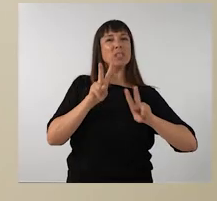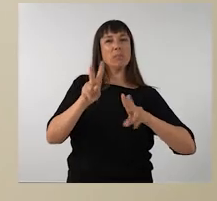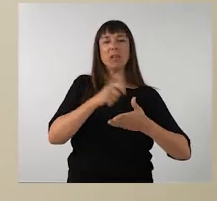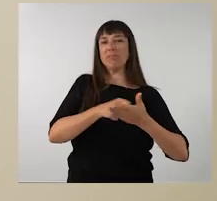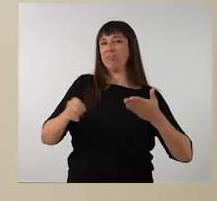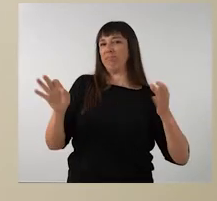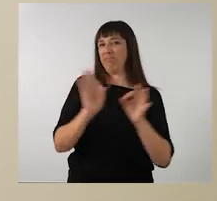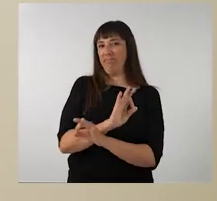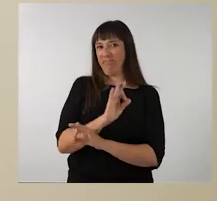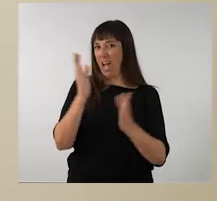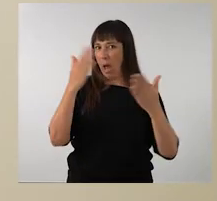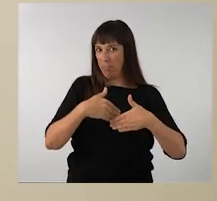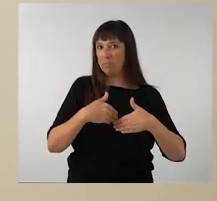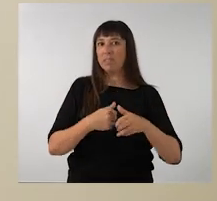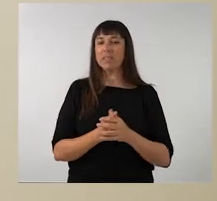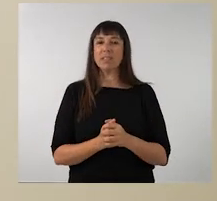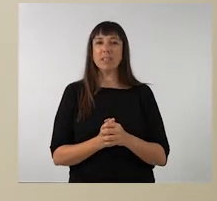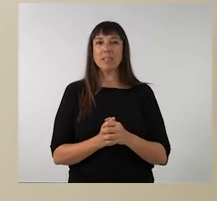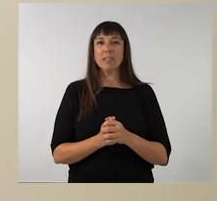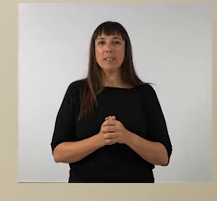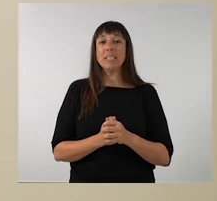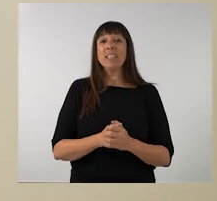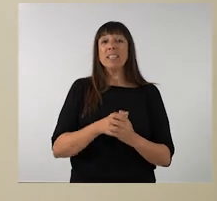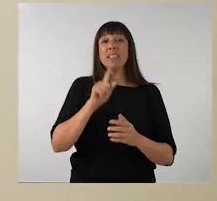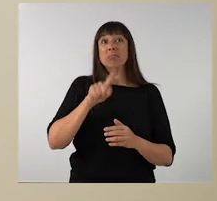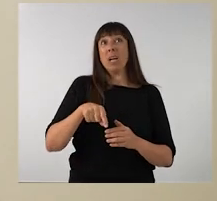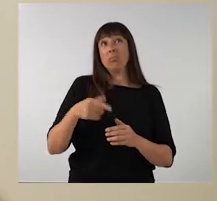tan visibles i no estan retribuïts. No?